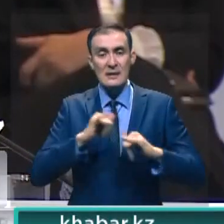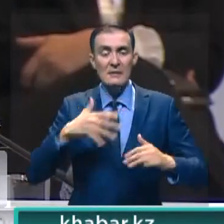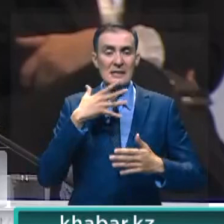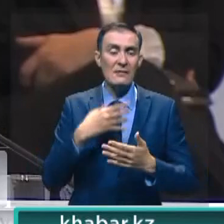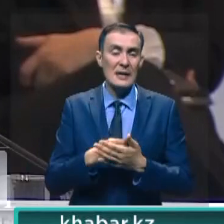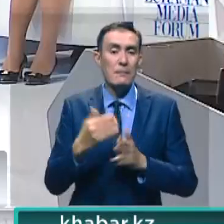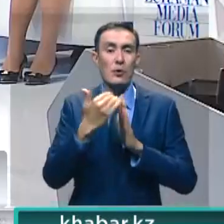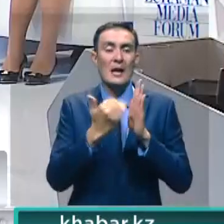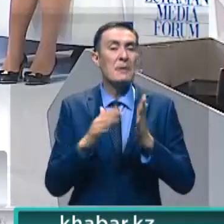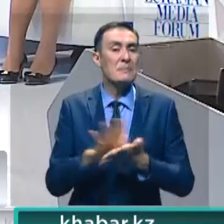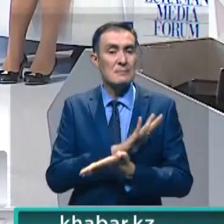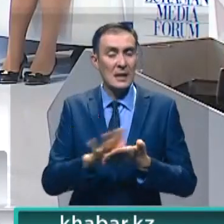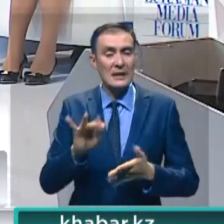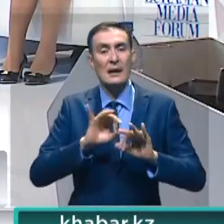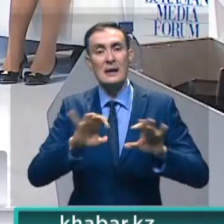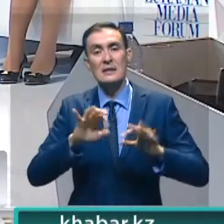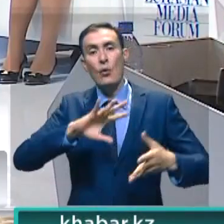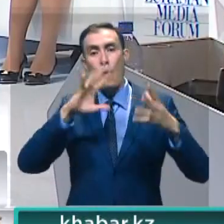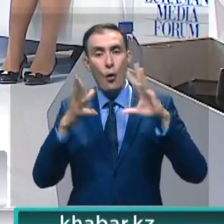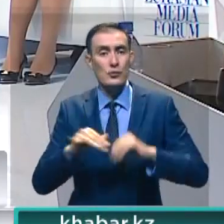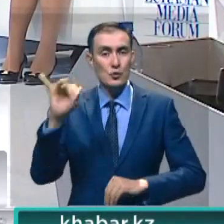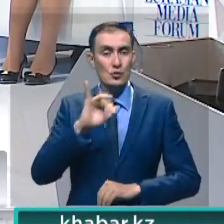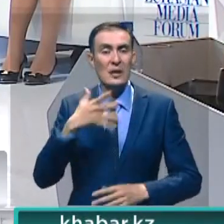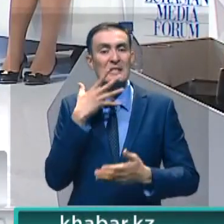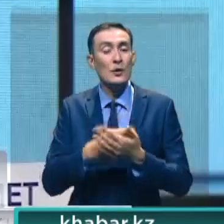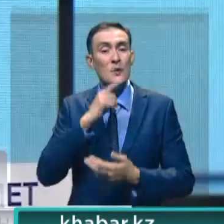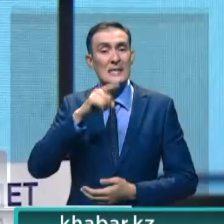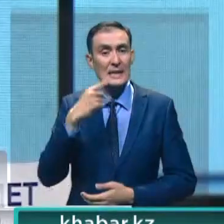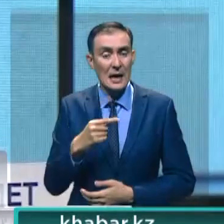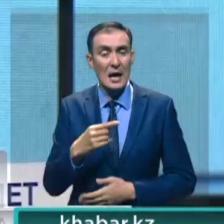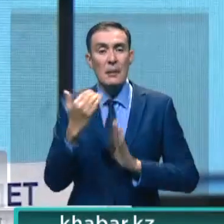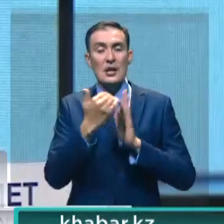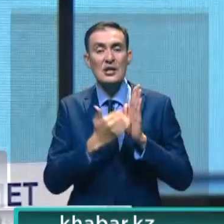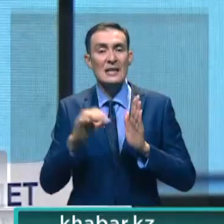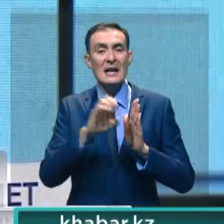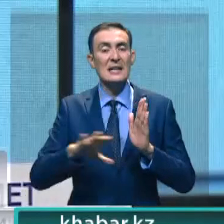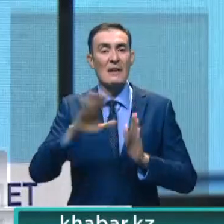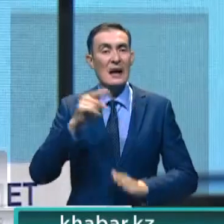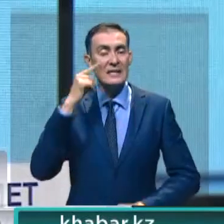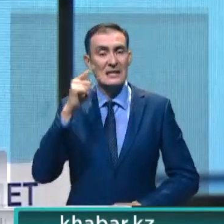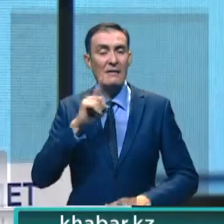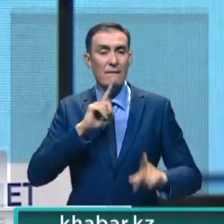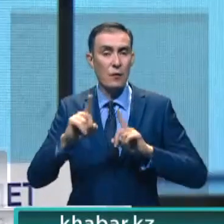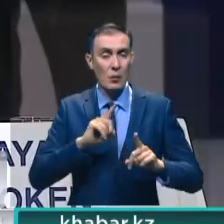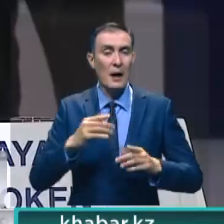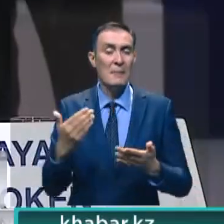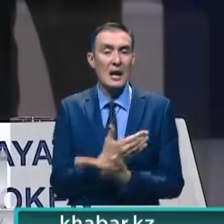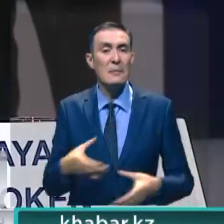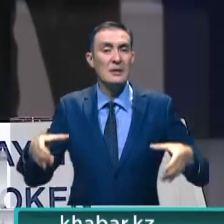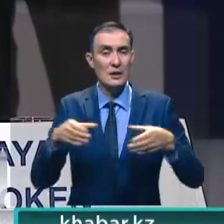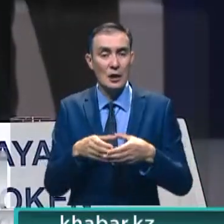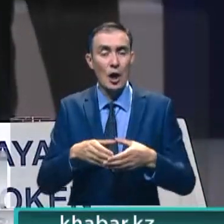продукт бесплатно и рассказывать общую историю на своем языке. Площадка Евразийского медиафорума в очередной раз